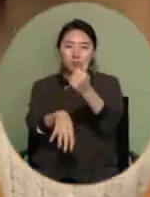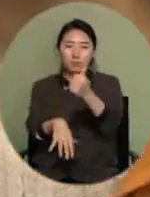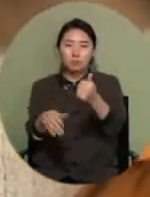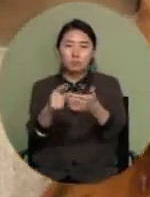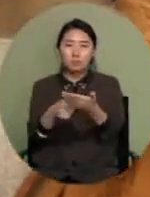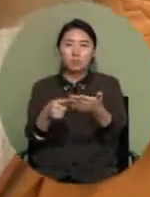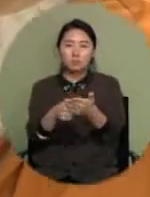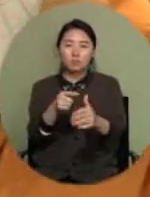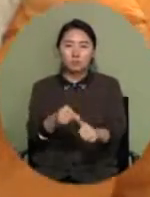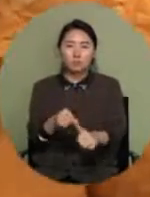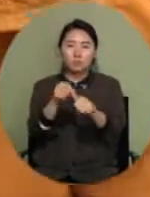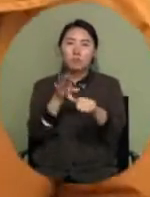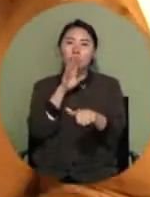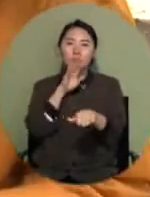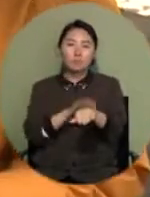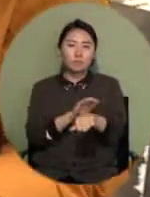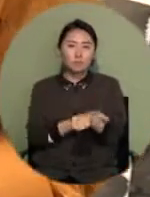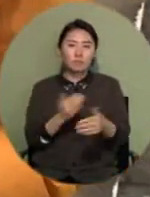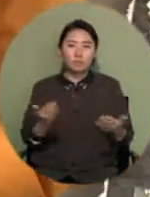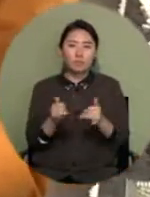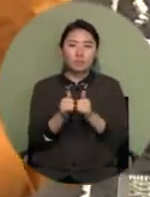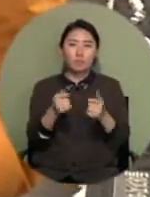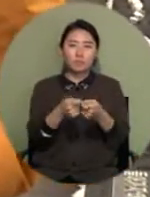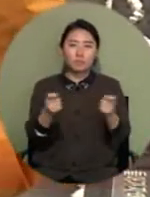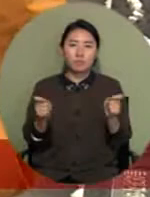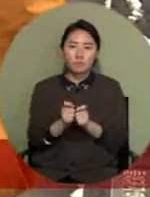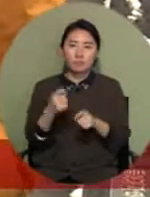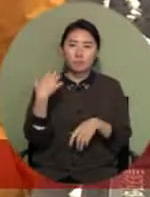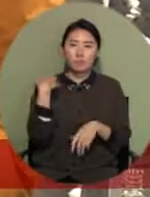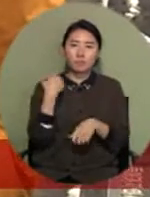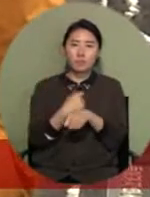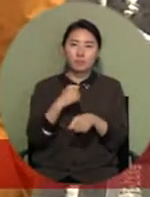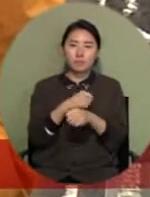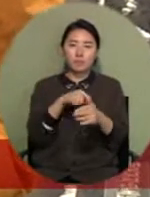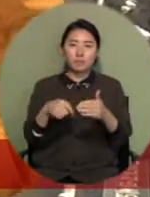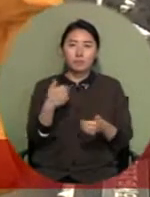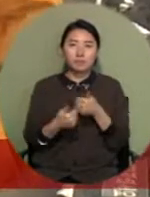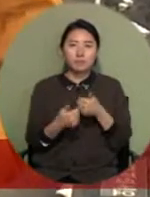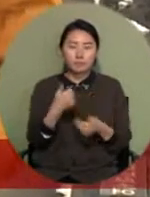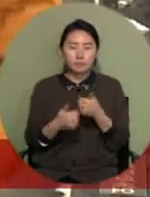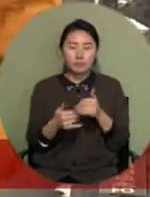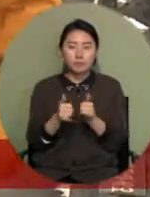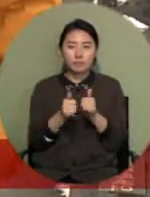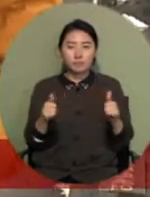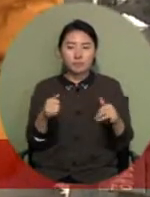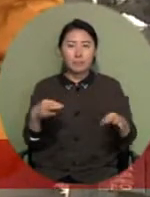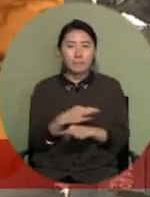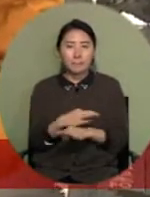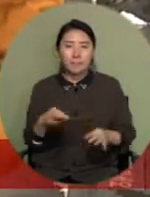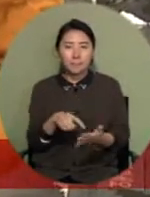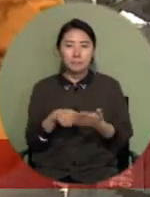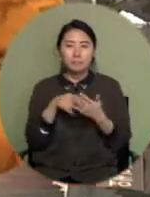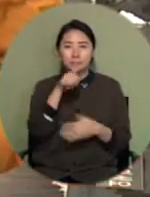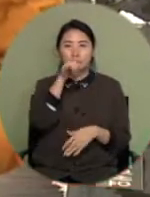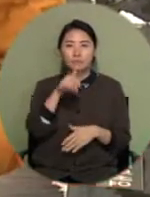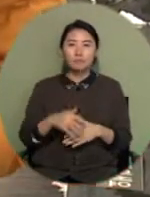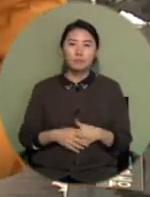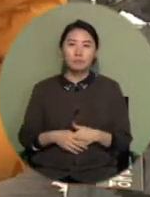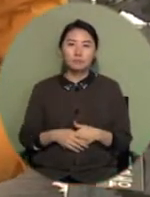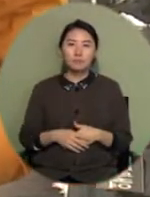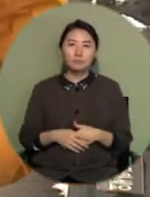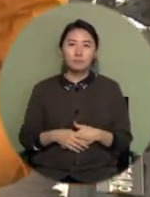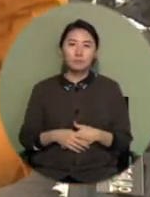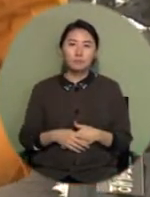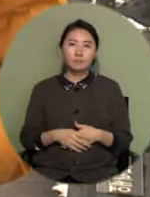인사가 실무를 담당하는 팀장급 뜰 까지 이어지면서 조직내 갈등은 물론 인사비리 라는 논란까지 불러오고 있습니다